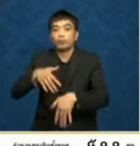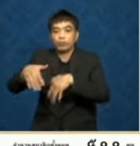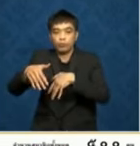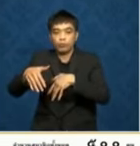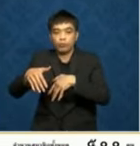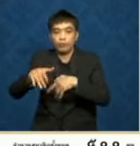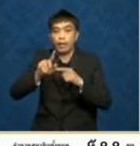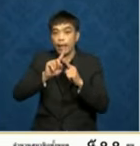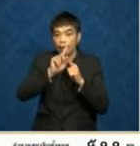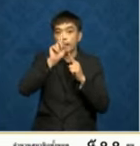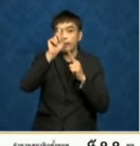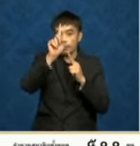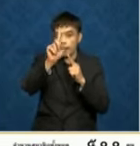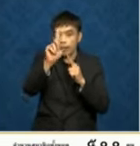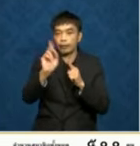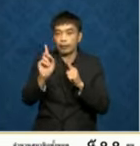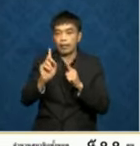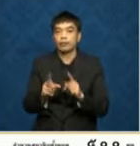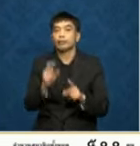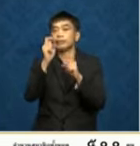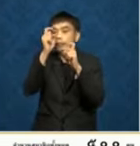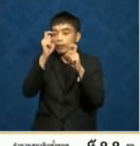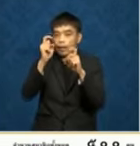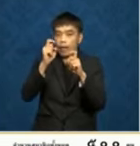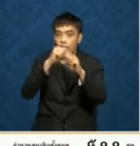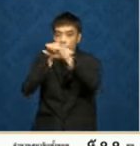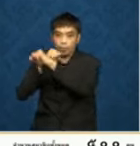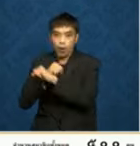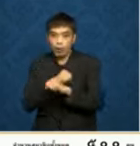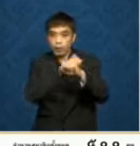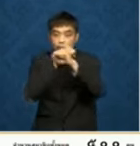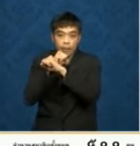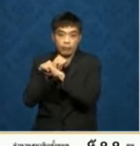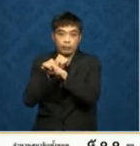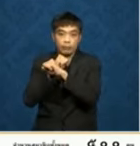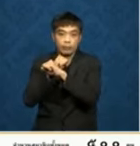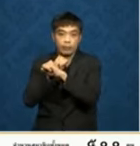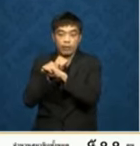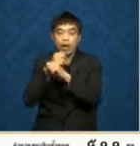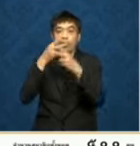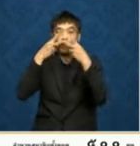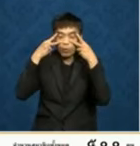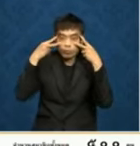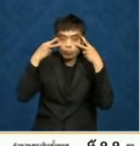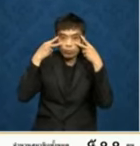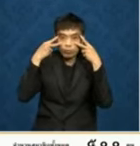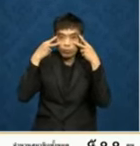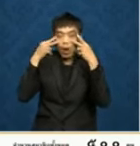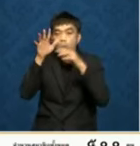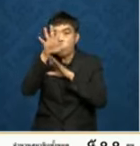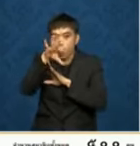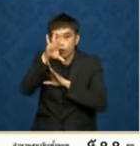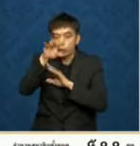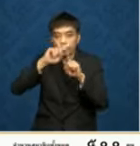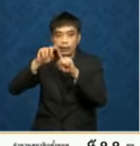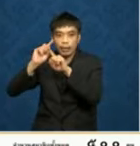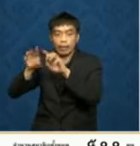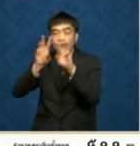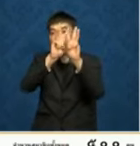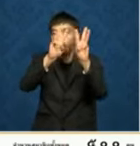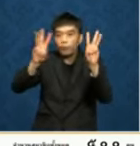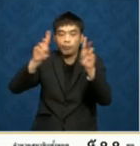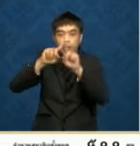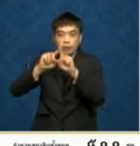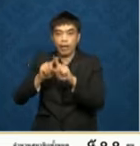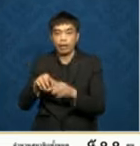ควปลอดภัยครัแน่นอนครับสิ่ทจะตามมานายุคดิจตัทเราจะเปตปองกัคืออาเชีกรรมอนไน์กระสวงกมีโครงการศูย์